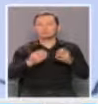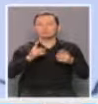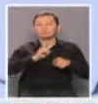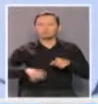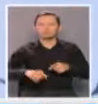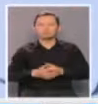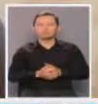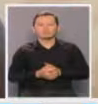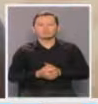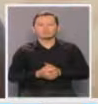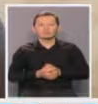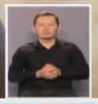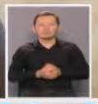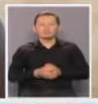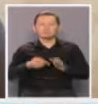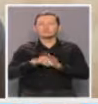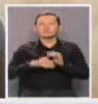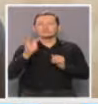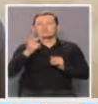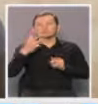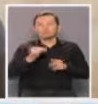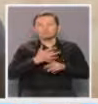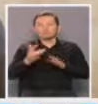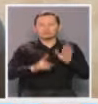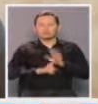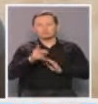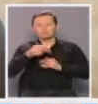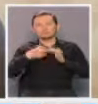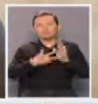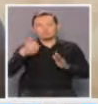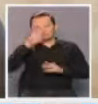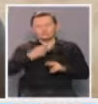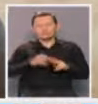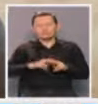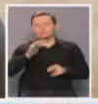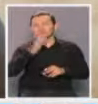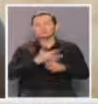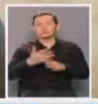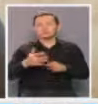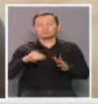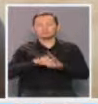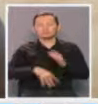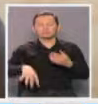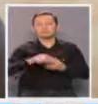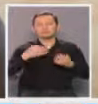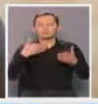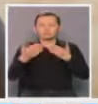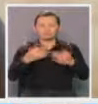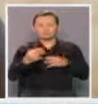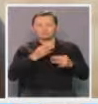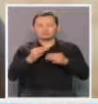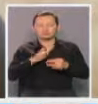быстро. Пилотный проект действует со 2 мая 2018 года. За это время с медиаторами побеседовали,